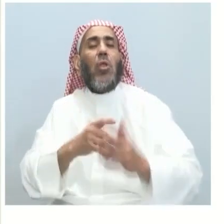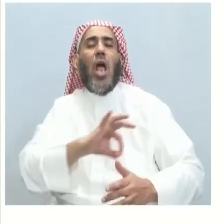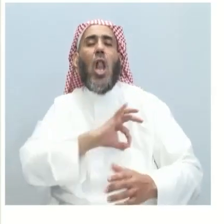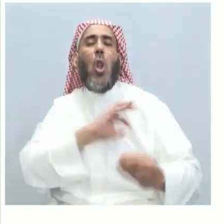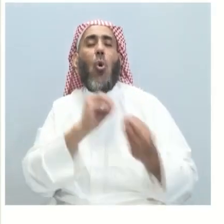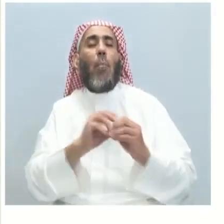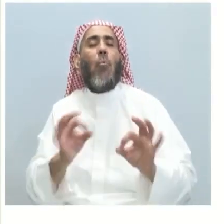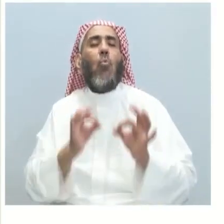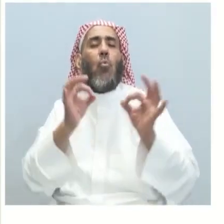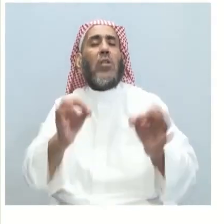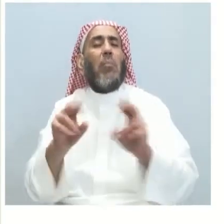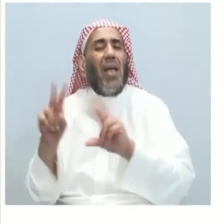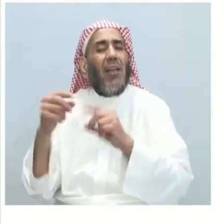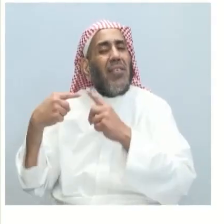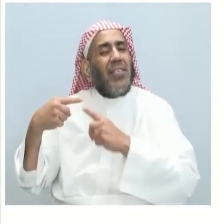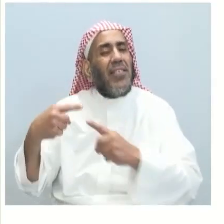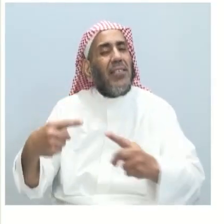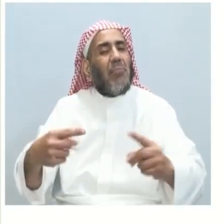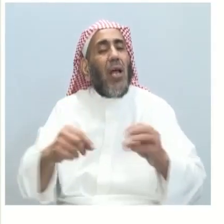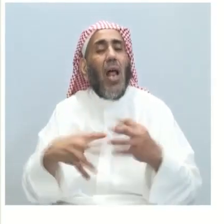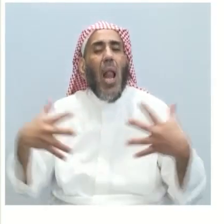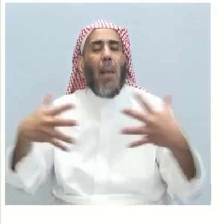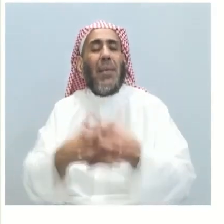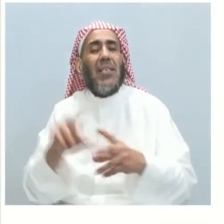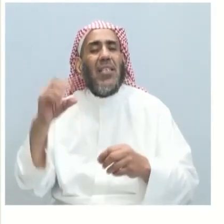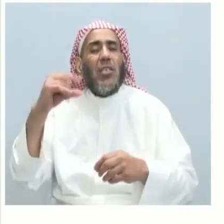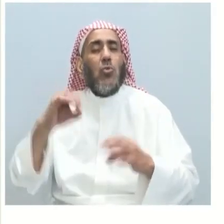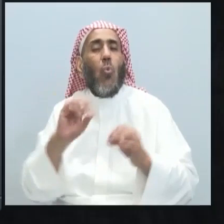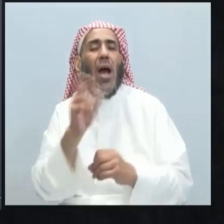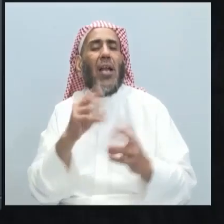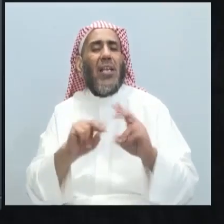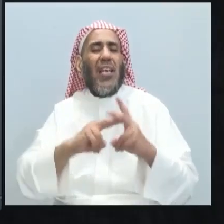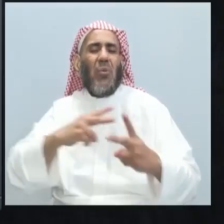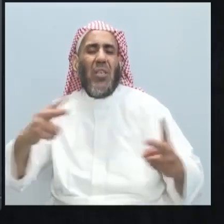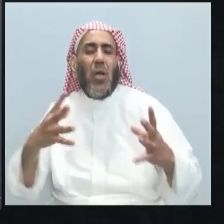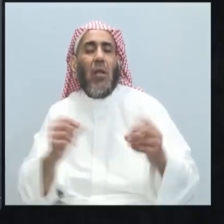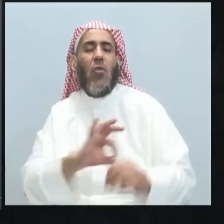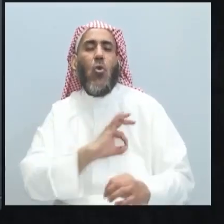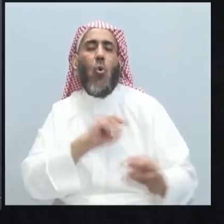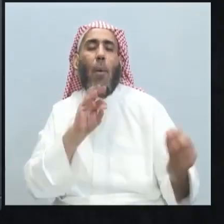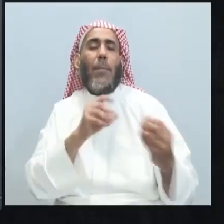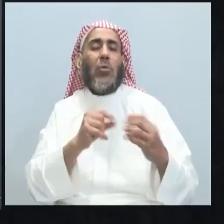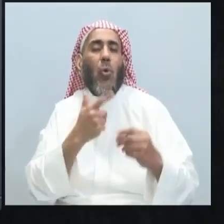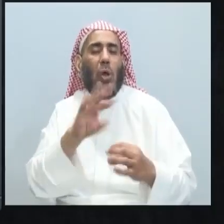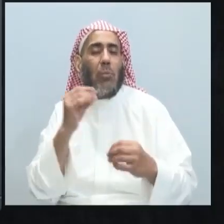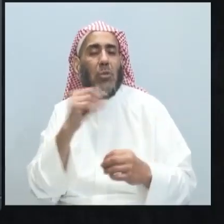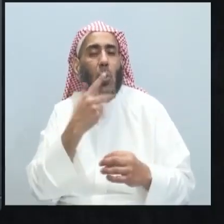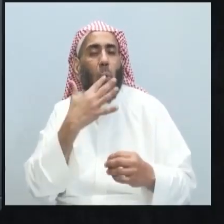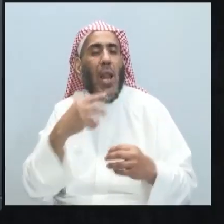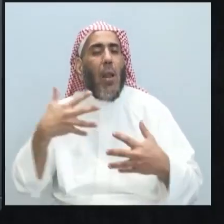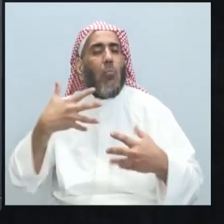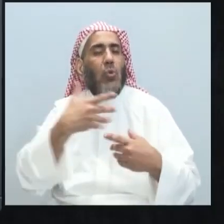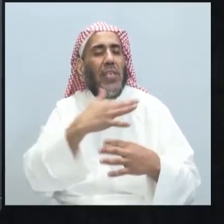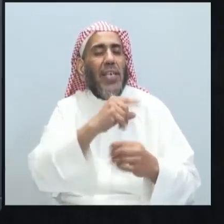والطبيعه ما زال ايضا على استمرار مدرسه الديوان لكنهم حاولوا التنويع اكثر الحب والطبيعه تميزت لغتهم بسهوله